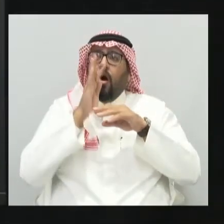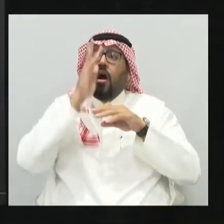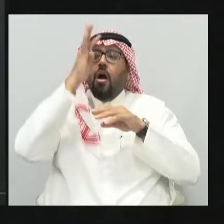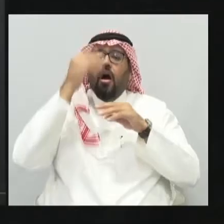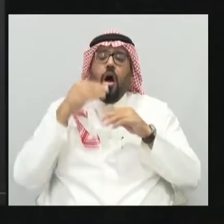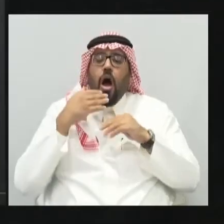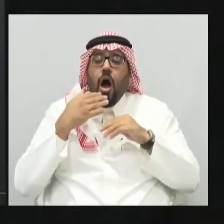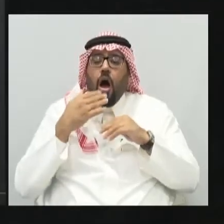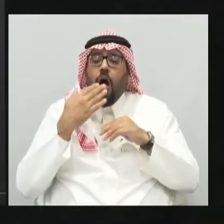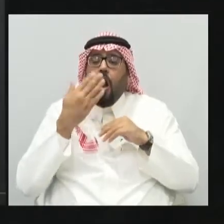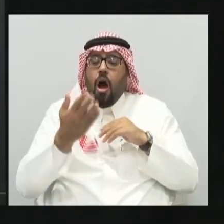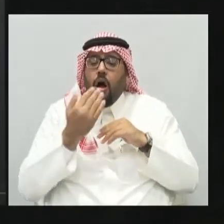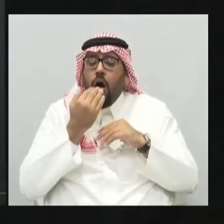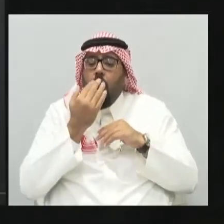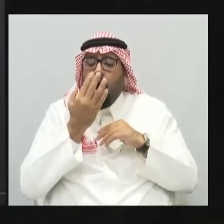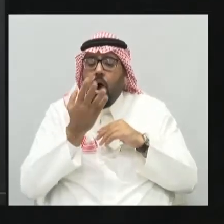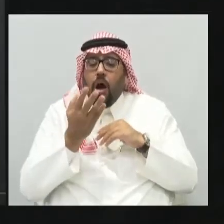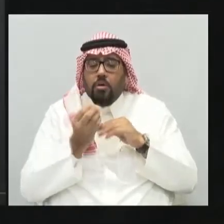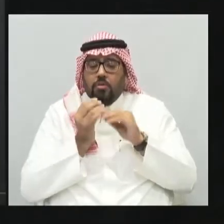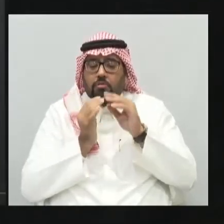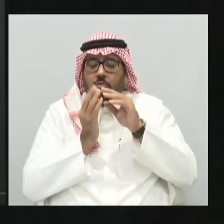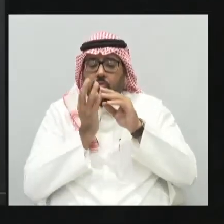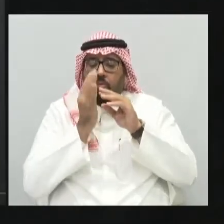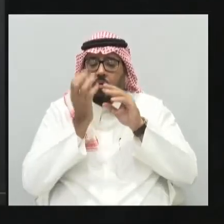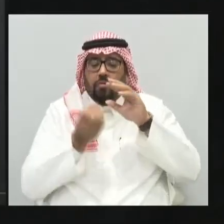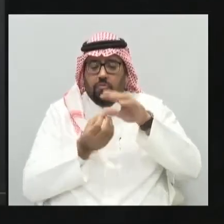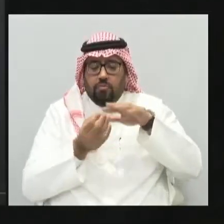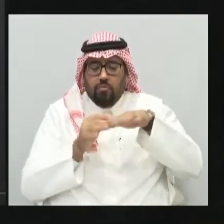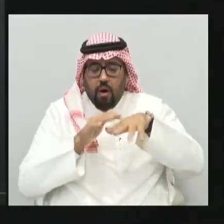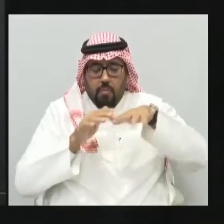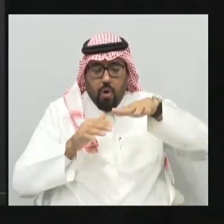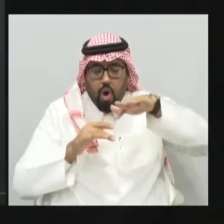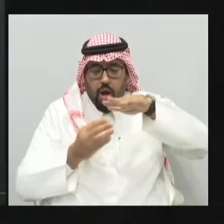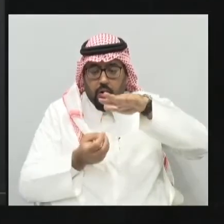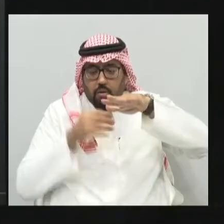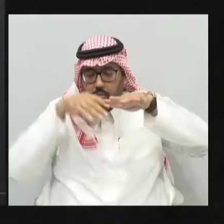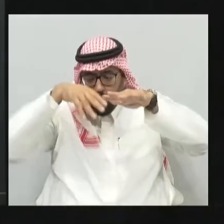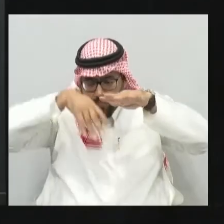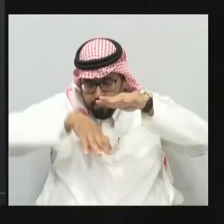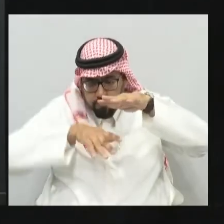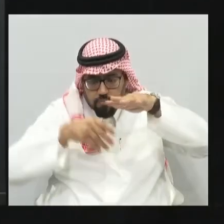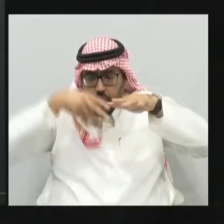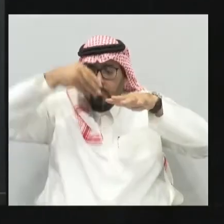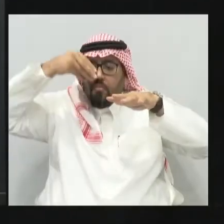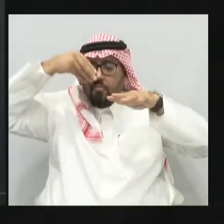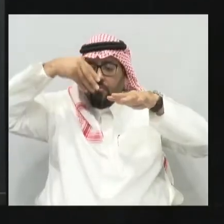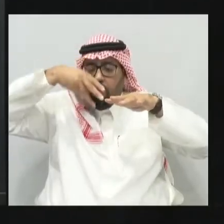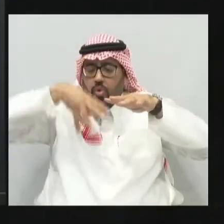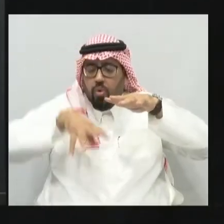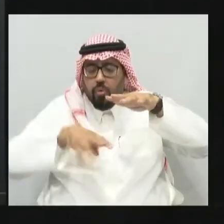الهواء اللي يخرج من الفم طيب في عمليه الزفير في عمليه